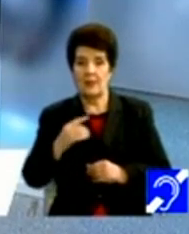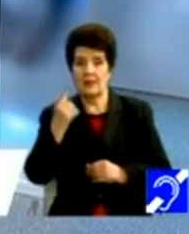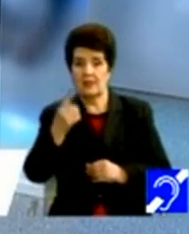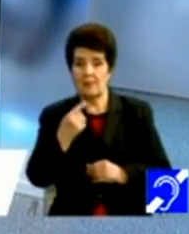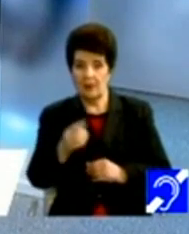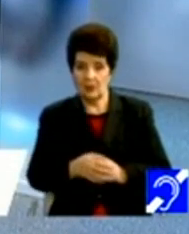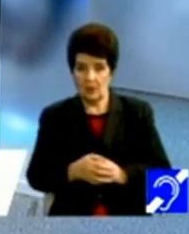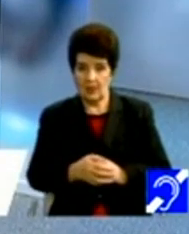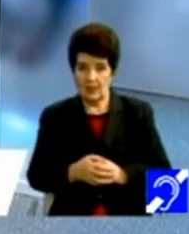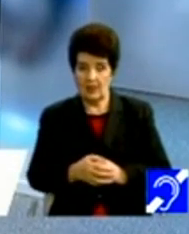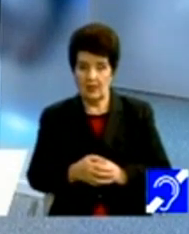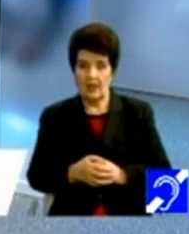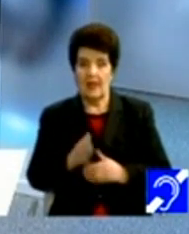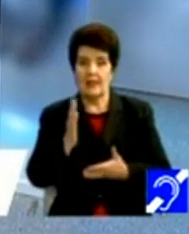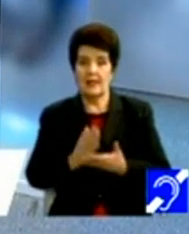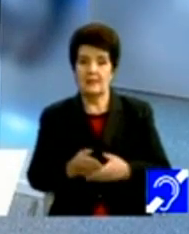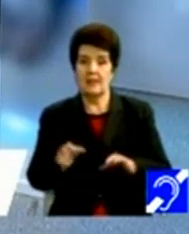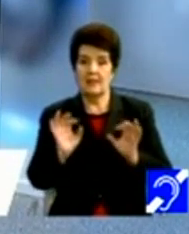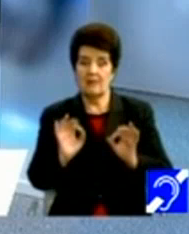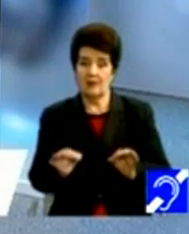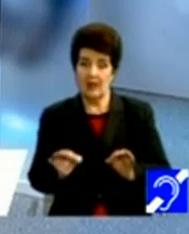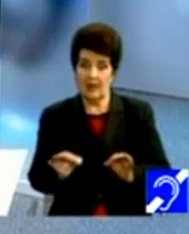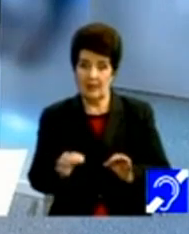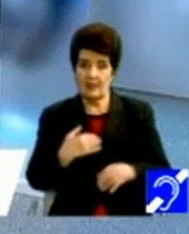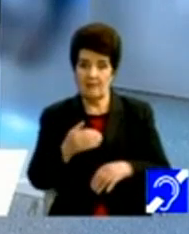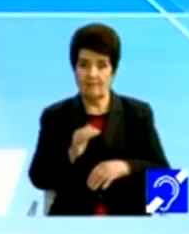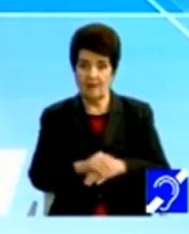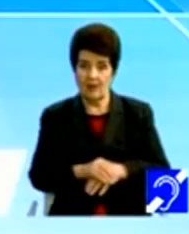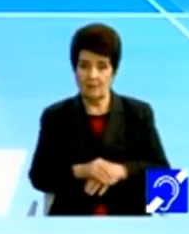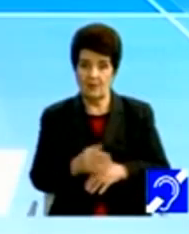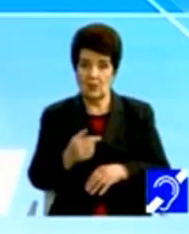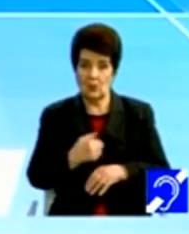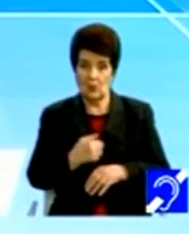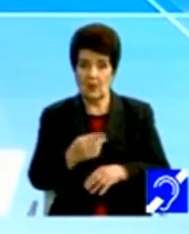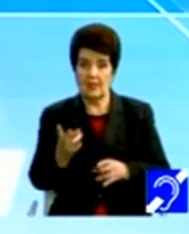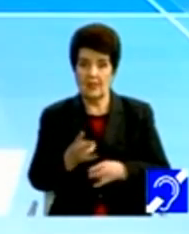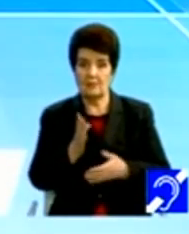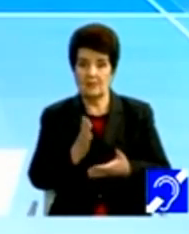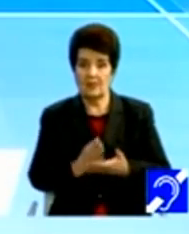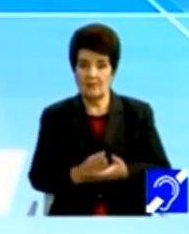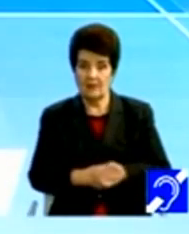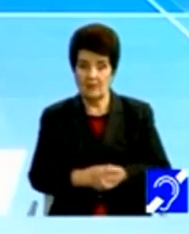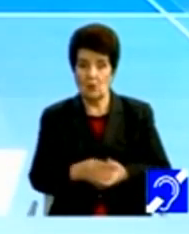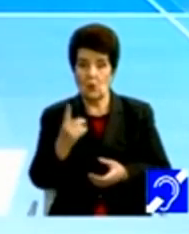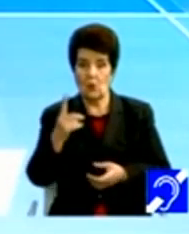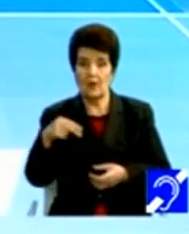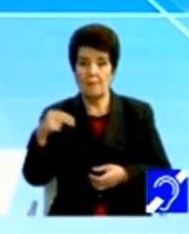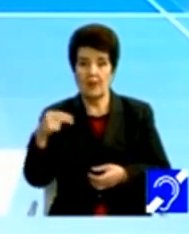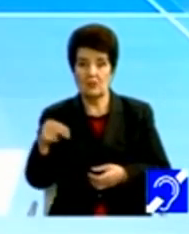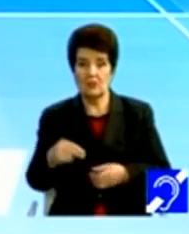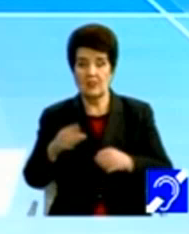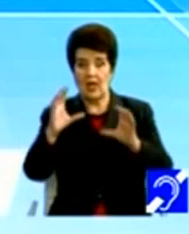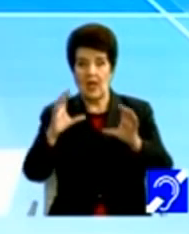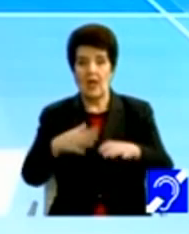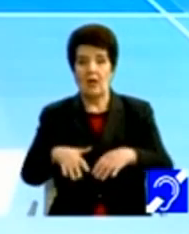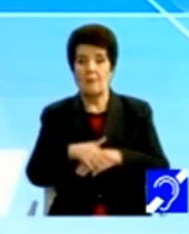care ocupă funcția. Este adevărat, dar eu pledez pentru faptul că noi trebuie să aducem o claritate în puternicile unui președinte care este ales de